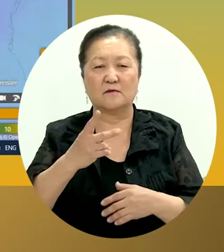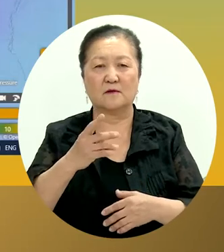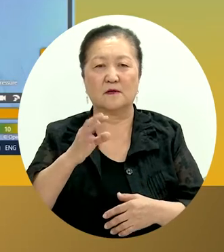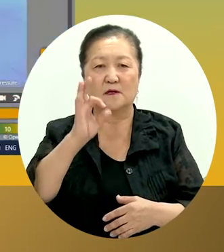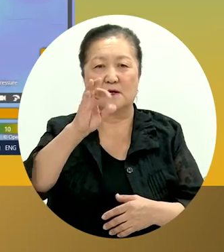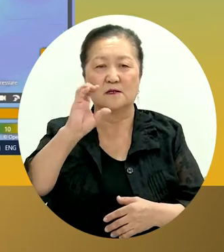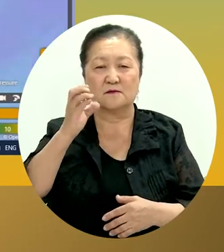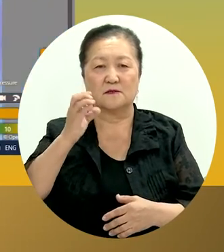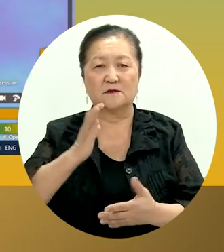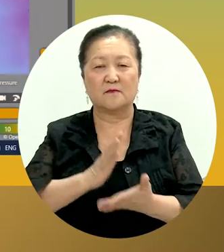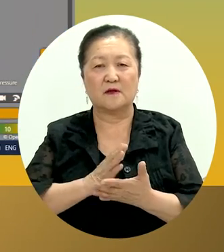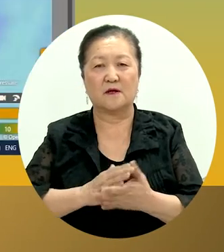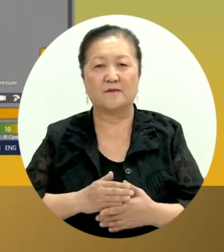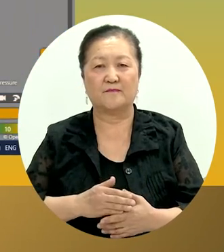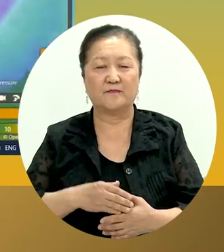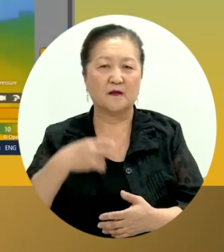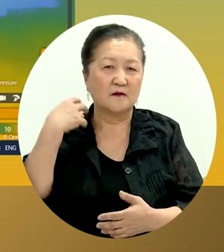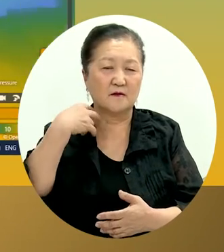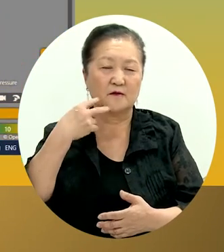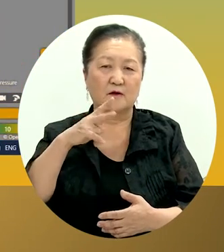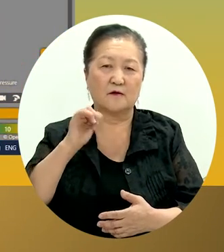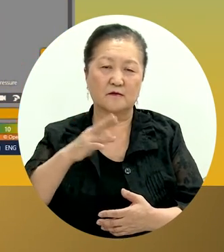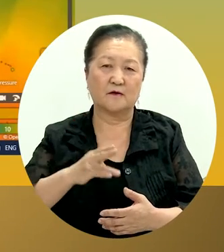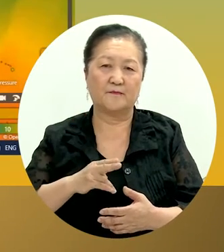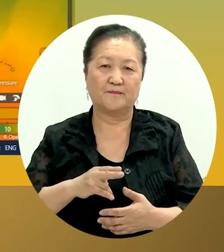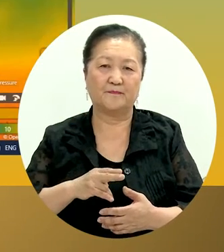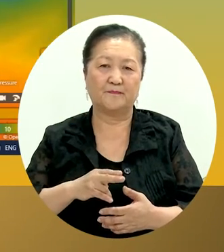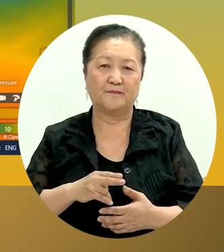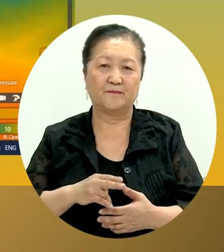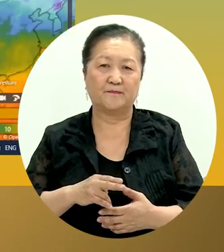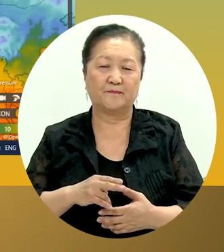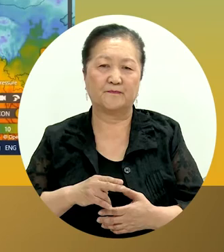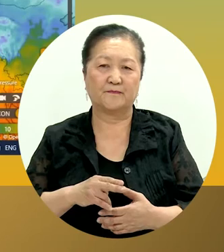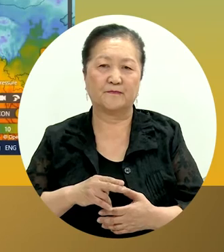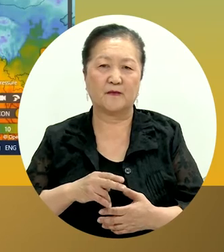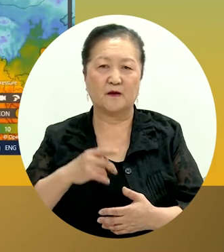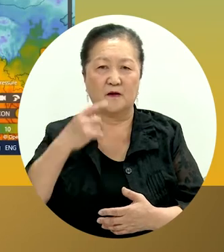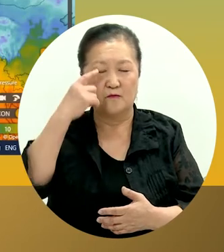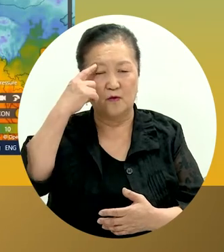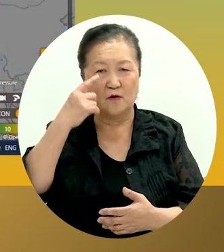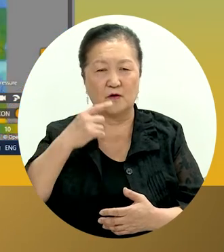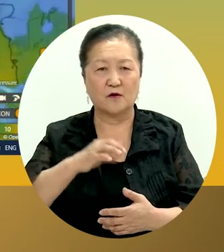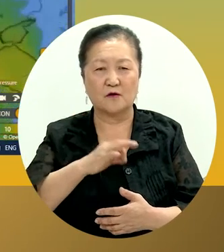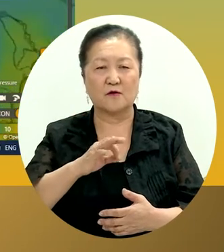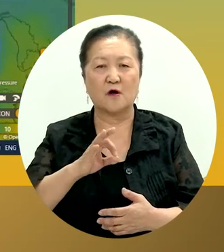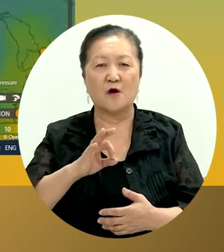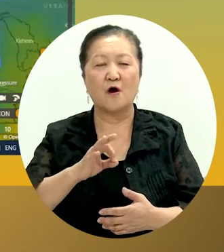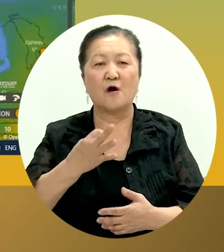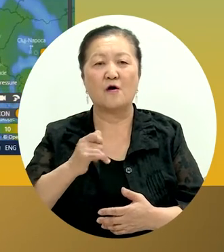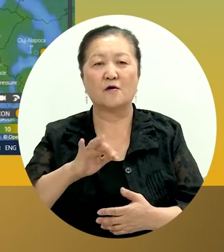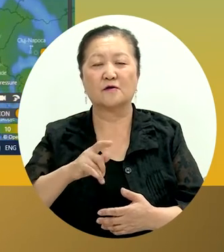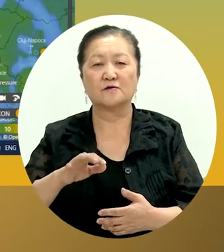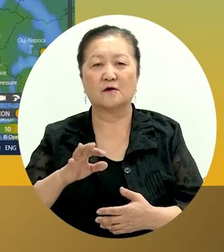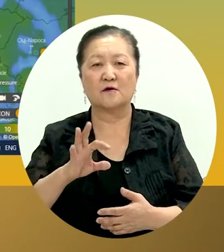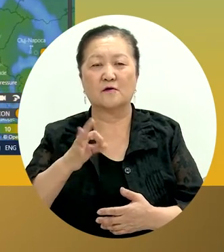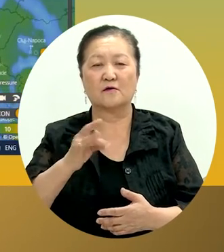градус Цельсийн энэ температуртай байна. За Лондон хотыг харъя. Лондон хотыг Монгол орнтой нойрлцсан өргөрхт орчдөг шүү дээ